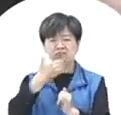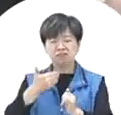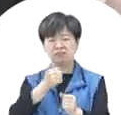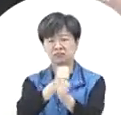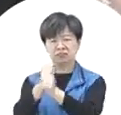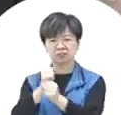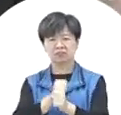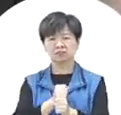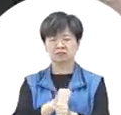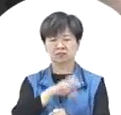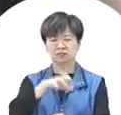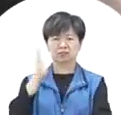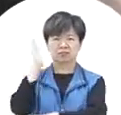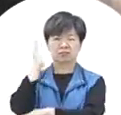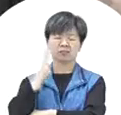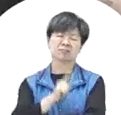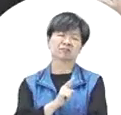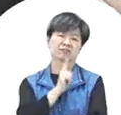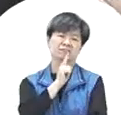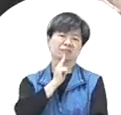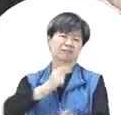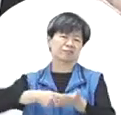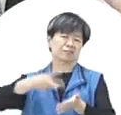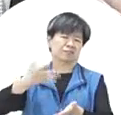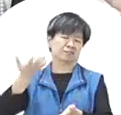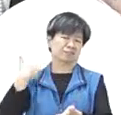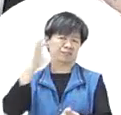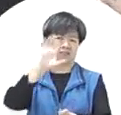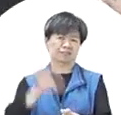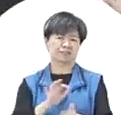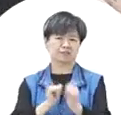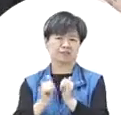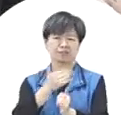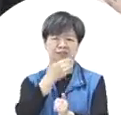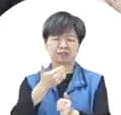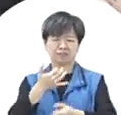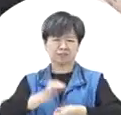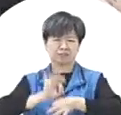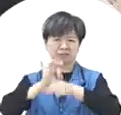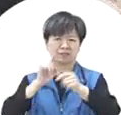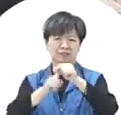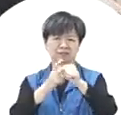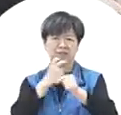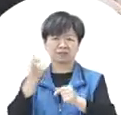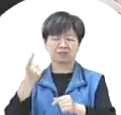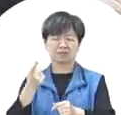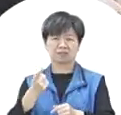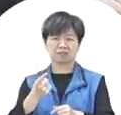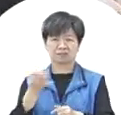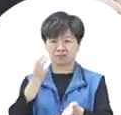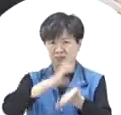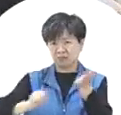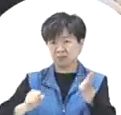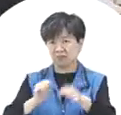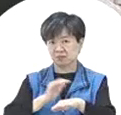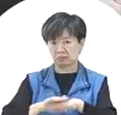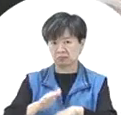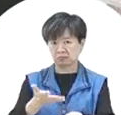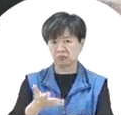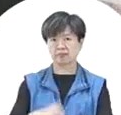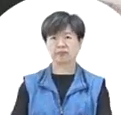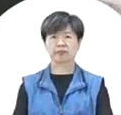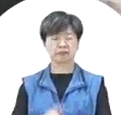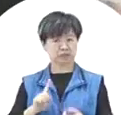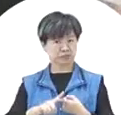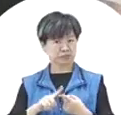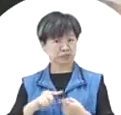地方政府、啊、 我知道你讲很多次了啦、哦、社会补助，增加社会补助的话，中央会扣补助款嘛，对不对、哦、但是呢，我刚